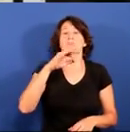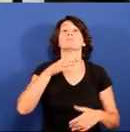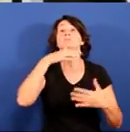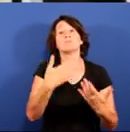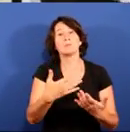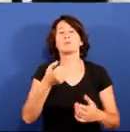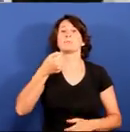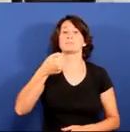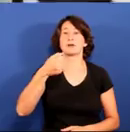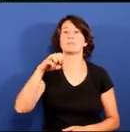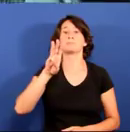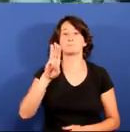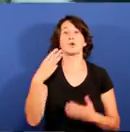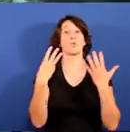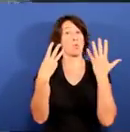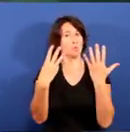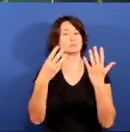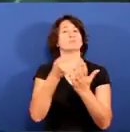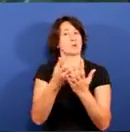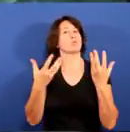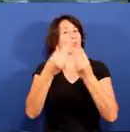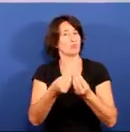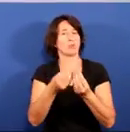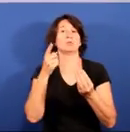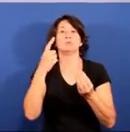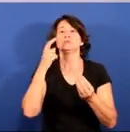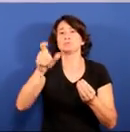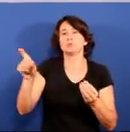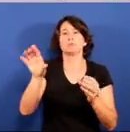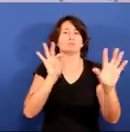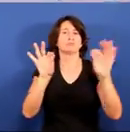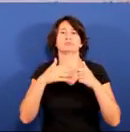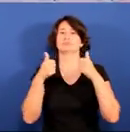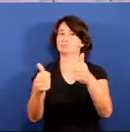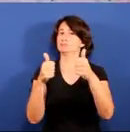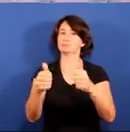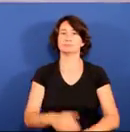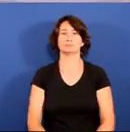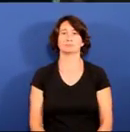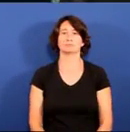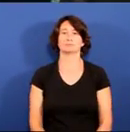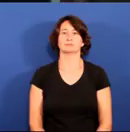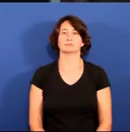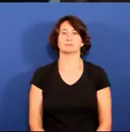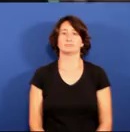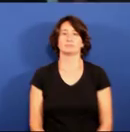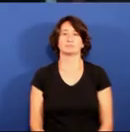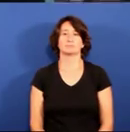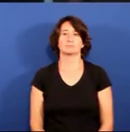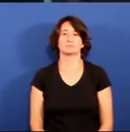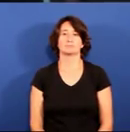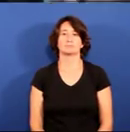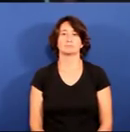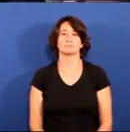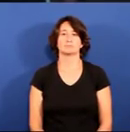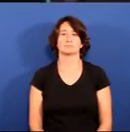Basurto, Errekalde, Zorrotza, Lezeaga eta Bentazarratik igarotzea. Itziar Garamendi, Herrilan eta Garraio Foru Diputatuak gorazi du, premia